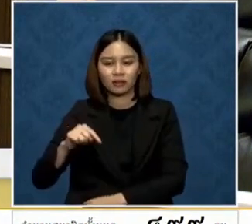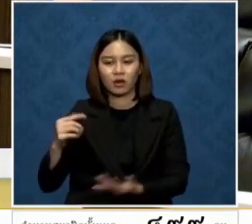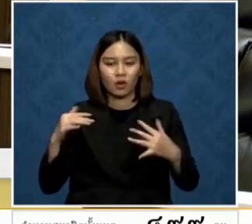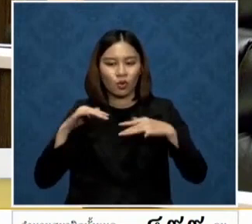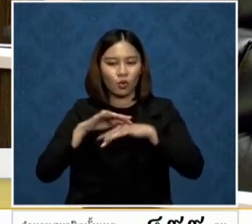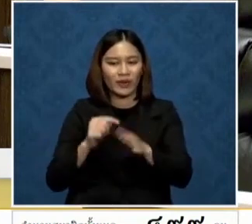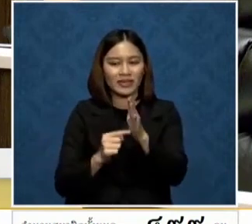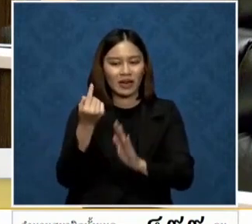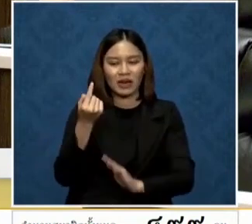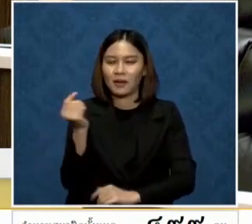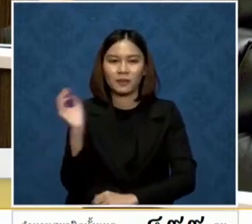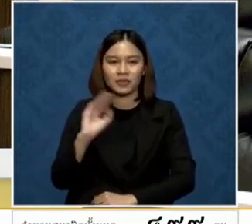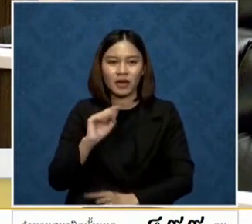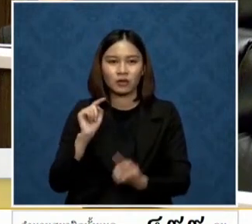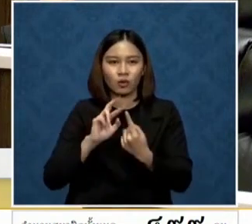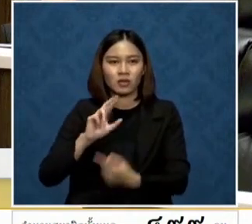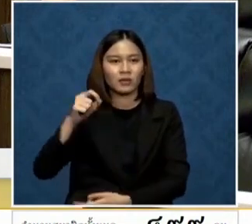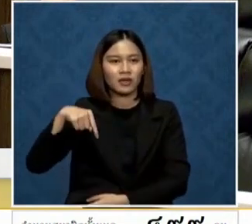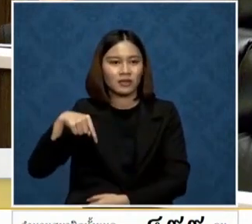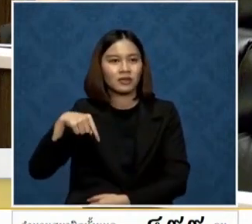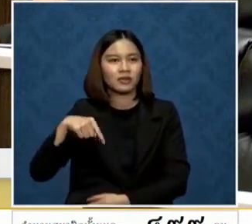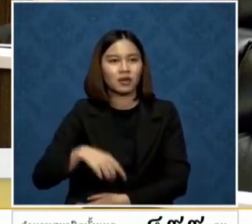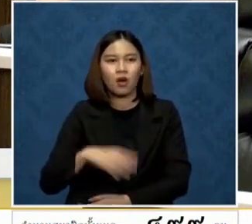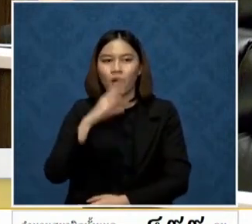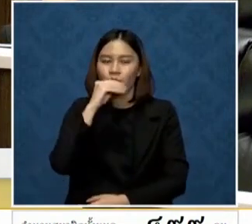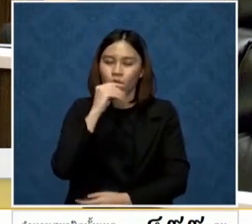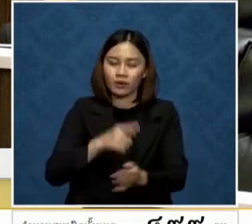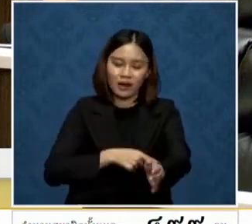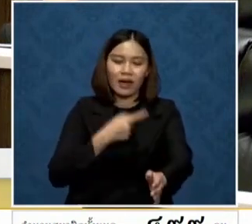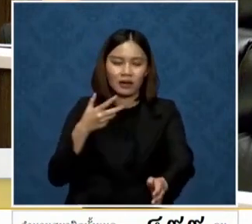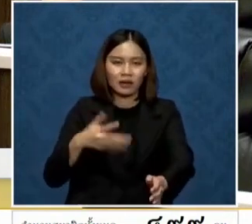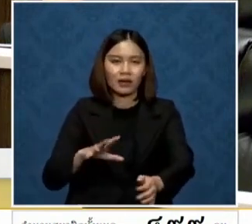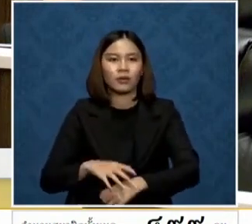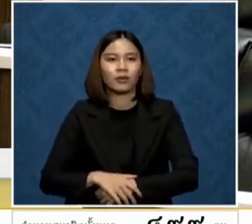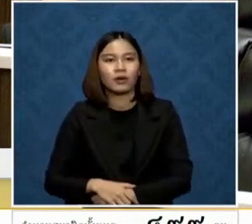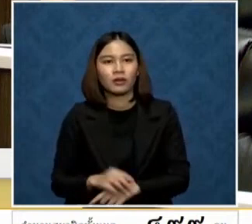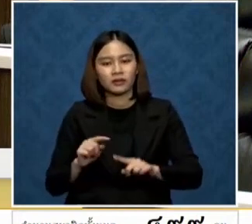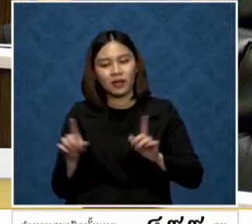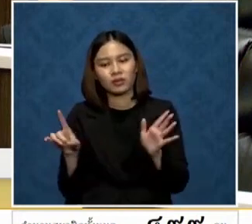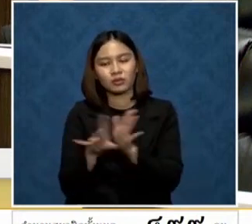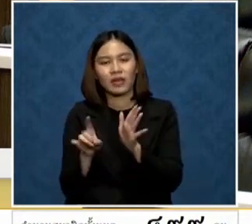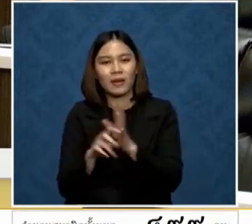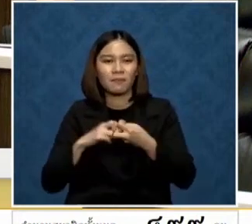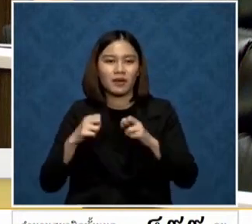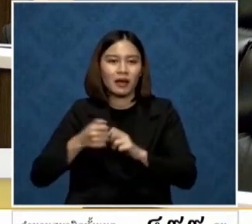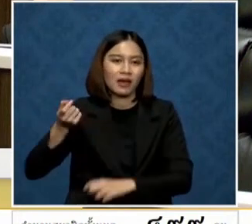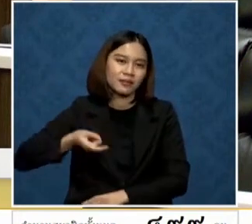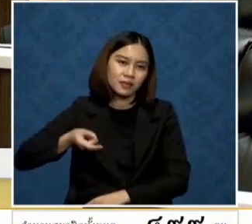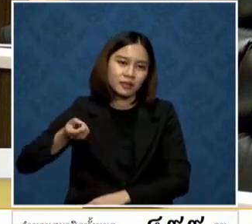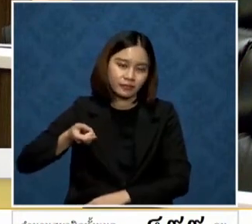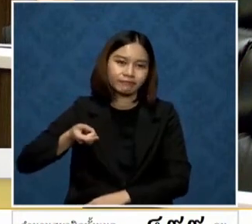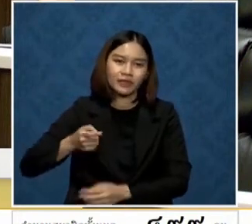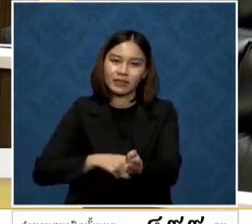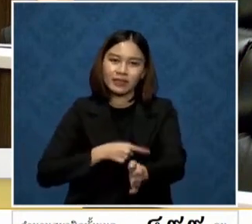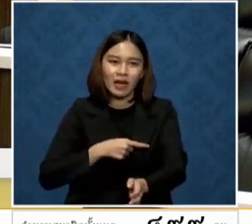นี่ไม่ใช่ครั้งแรกที่เราพูดในสภาแห่งนี้เราคงจะพูดเรื่องนี้กันมาหลายครั้งแล้วนะคะแต่ว่าสุดท้ายปัญหาก็ยังคงอยู่ค่ะอยู่มาเนืนานแล้ว